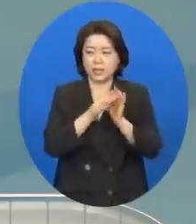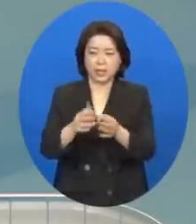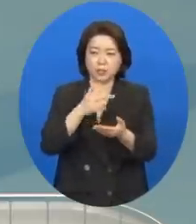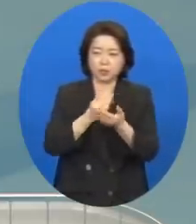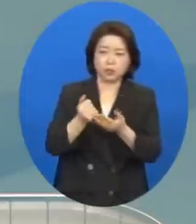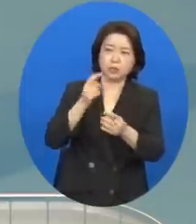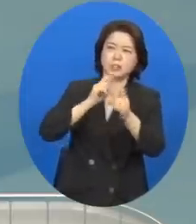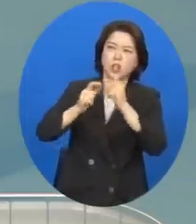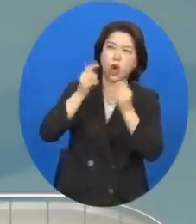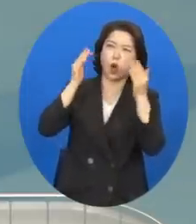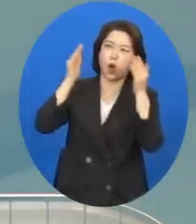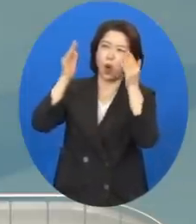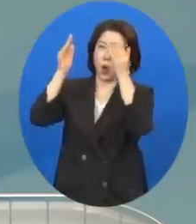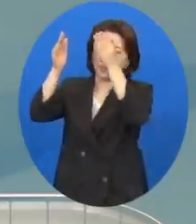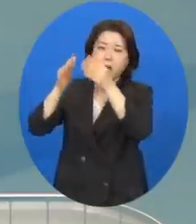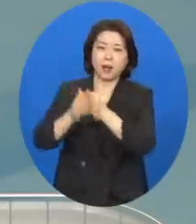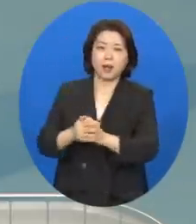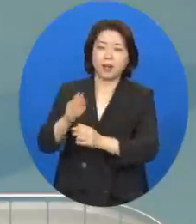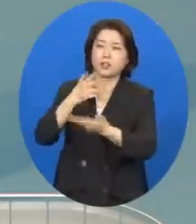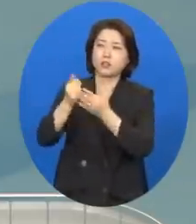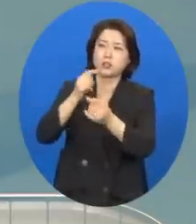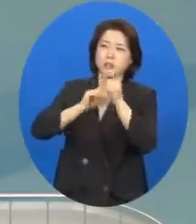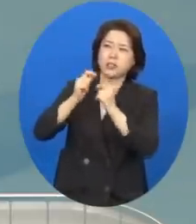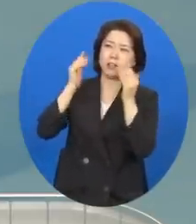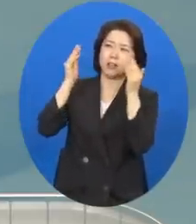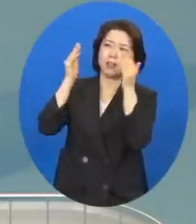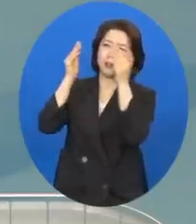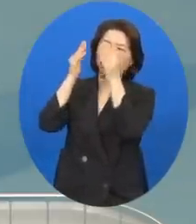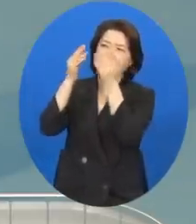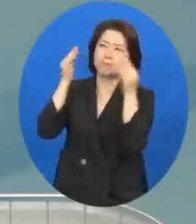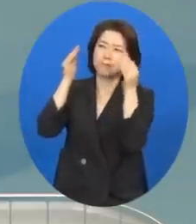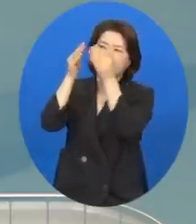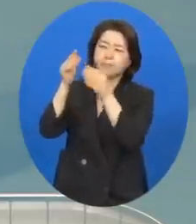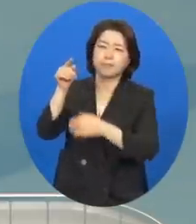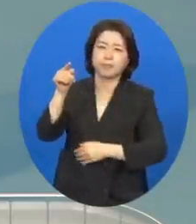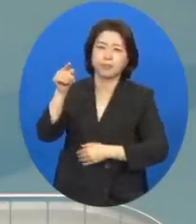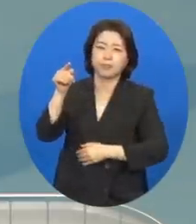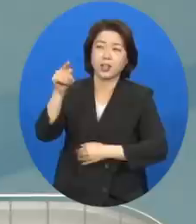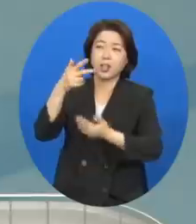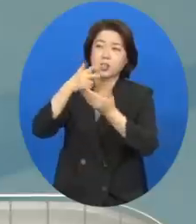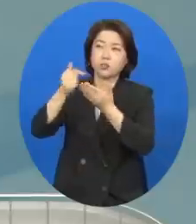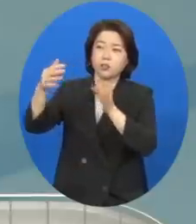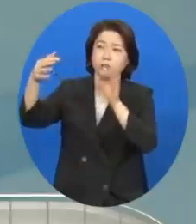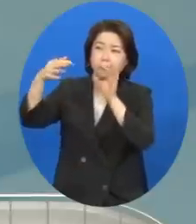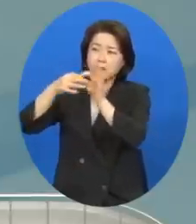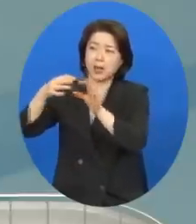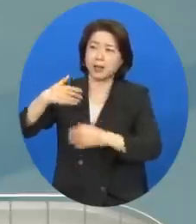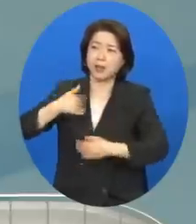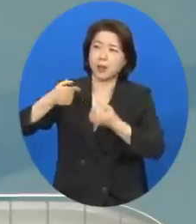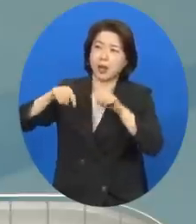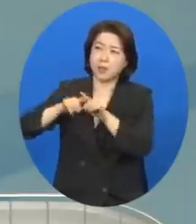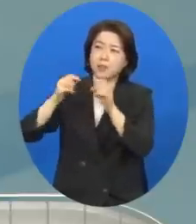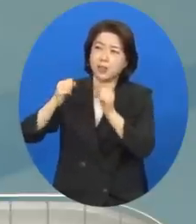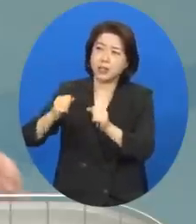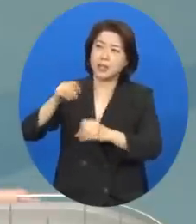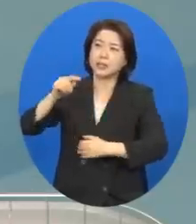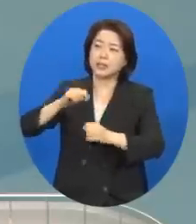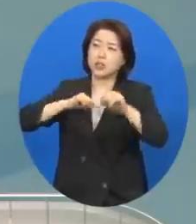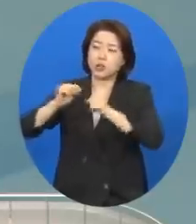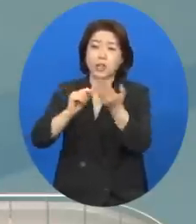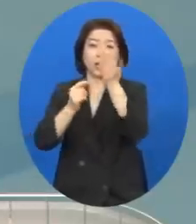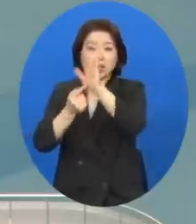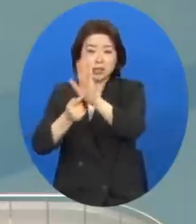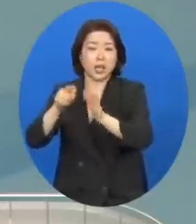더 바라보고 주님을 더 주목함으로 주님께서 나와 함께하는 역사가 나타나는 것이 그